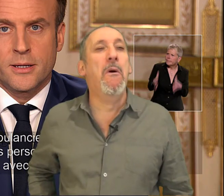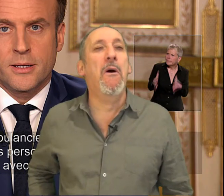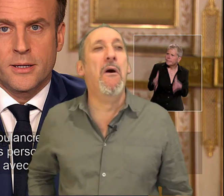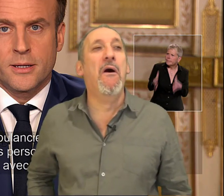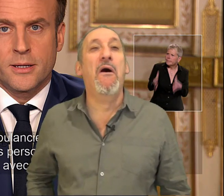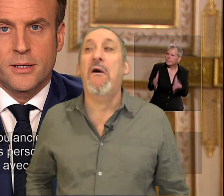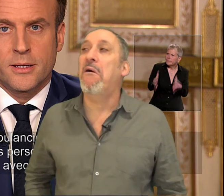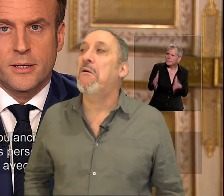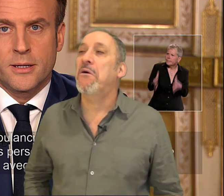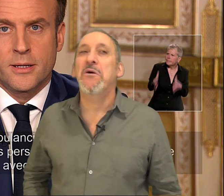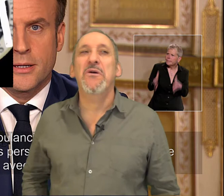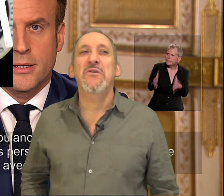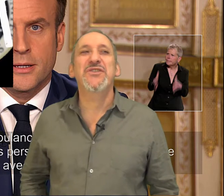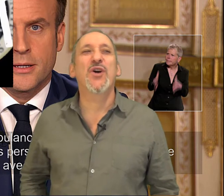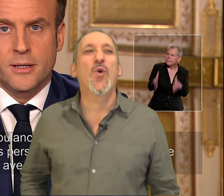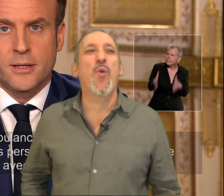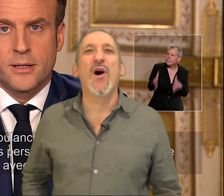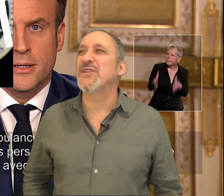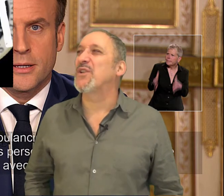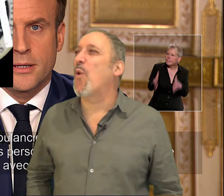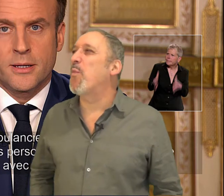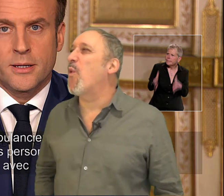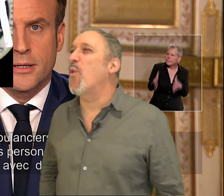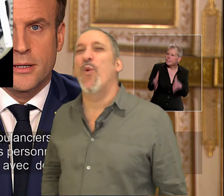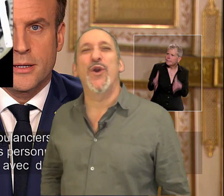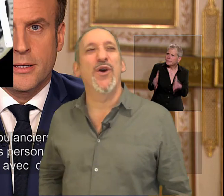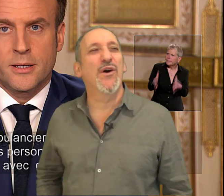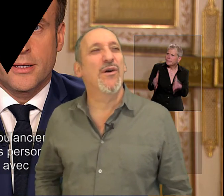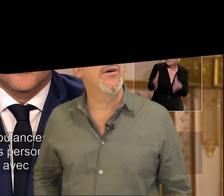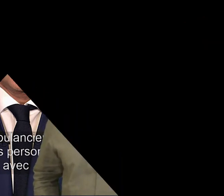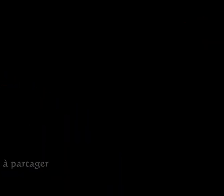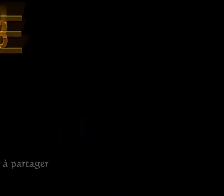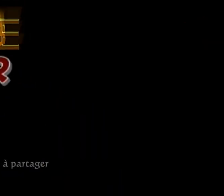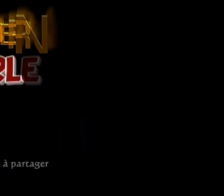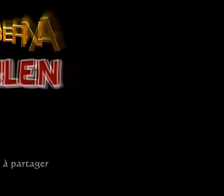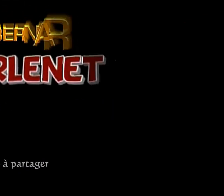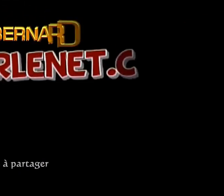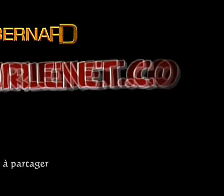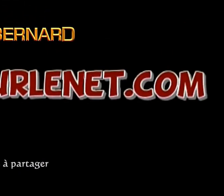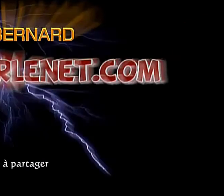C'est quoi cette embrouille?